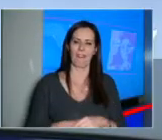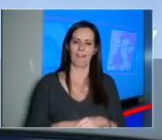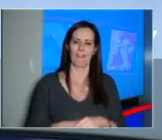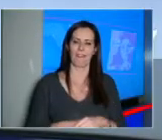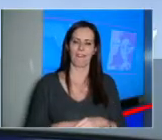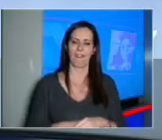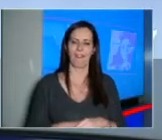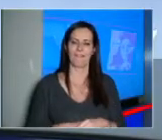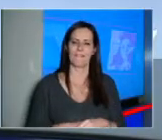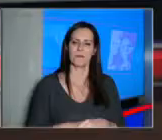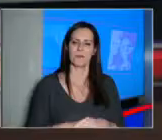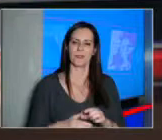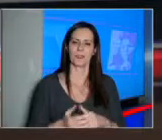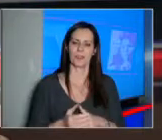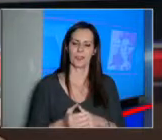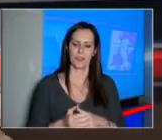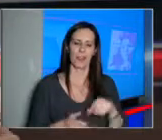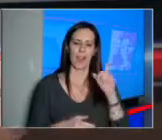בפירנציה עבדתי עם פינק פלויד.